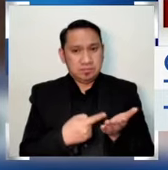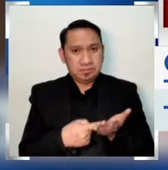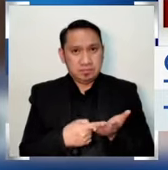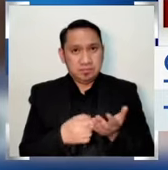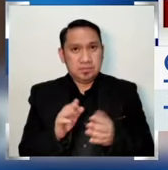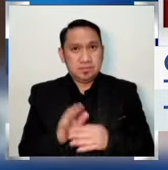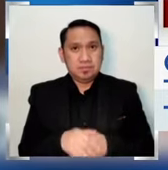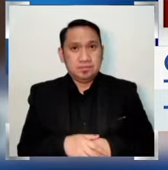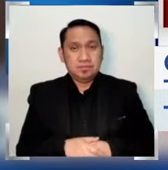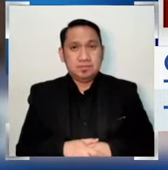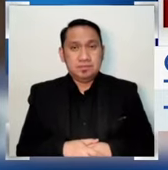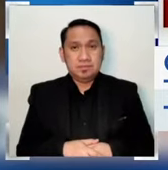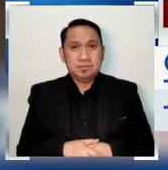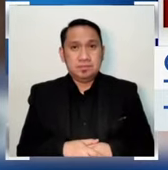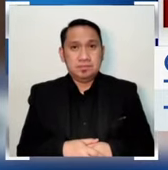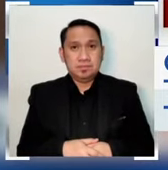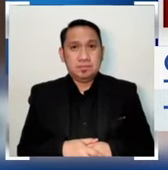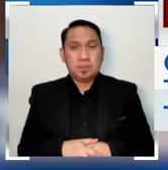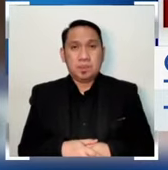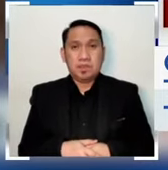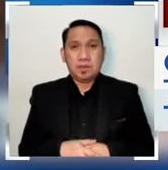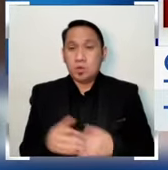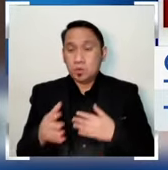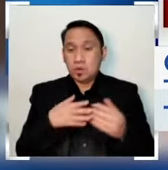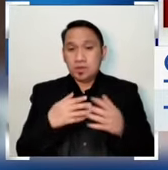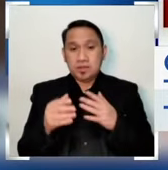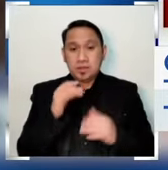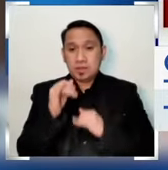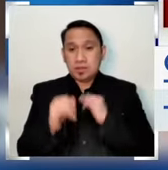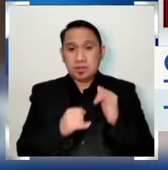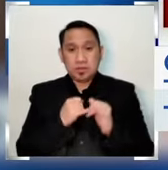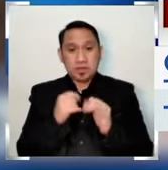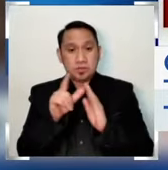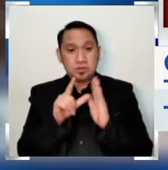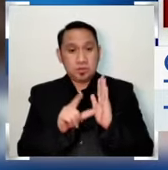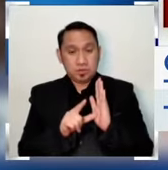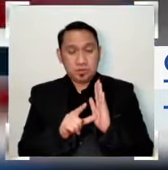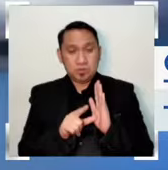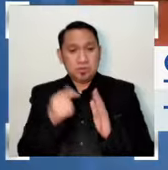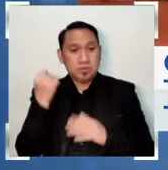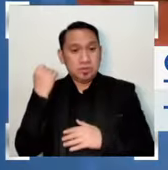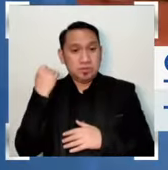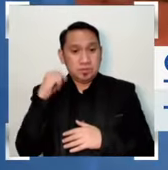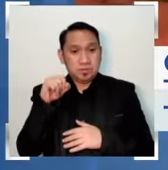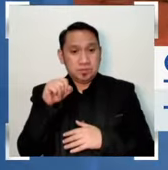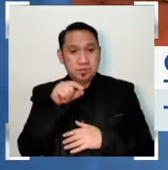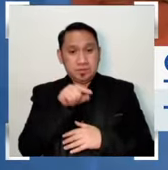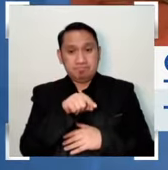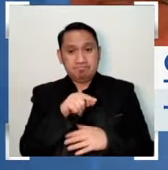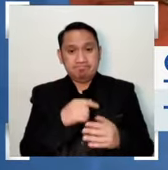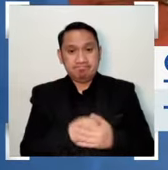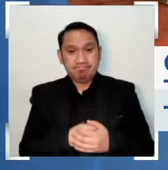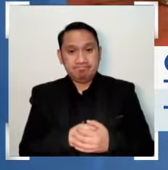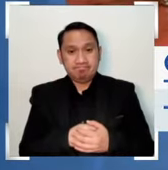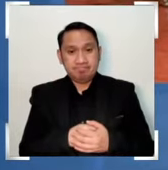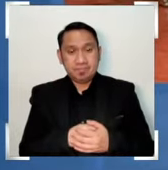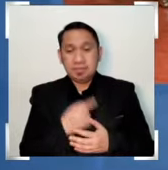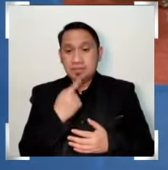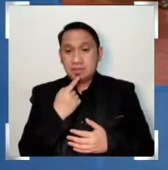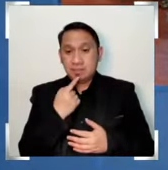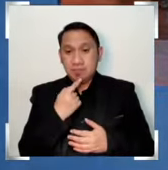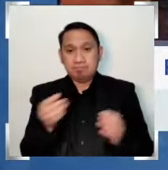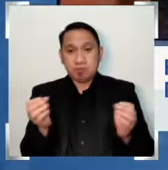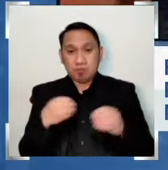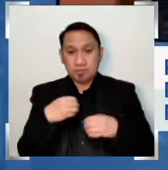Affairs. Whether international laws were violated by the Chinese Coast Guard. Ayon sa Malacanang, ipinatawag kanina